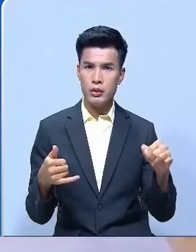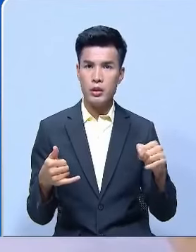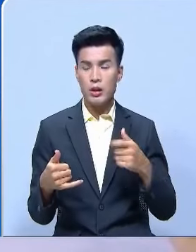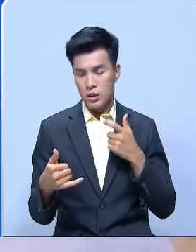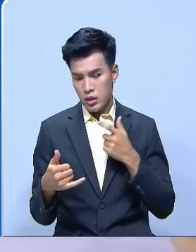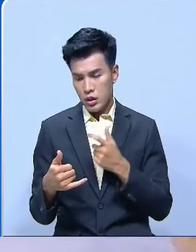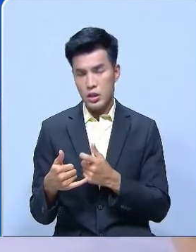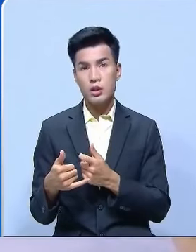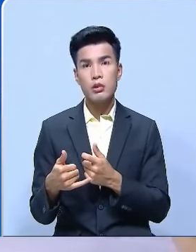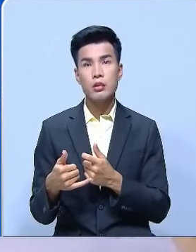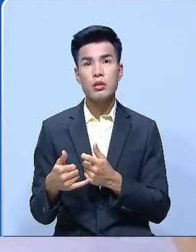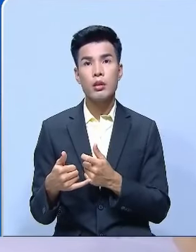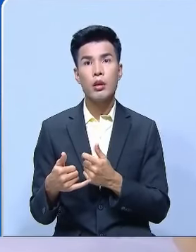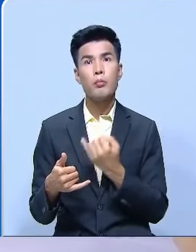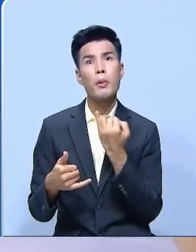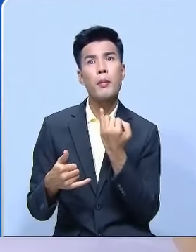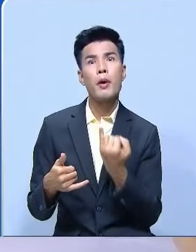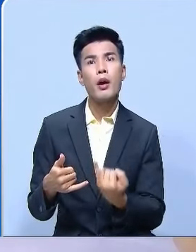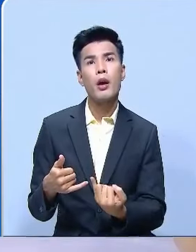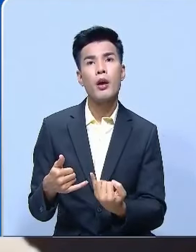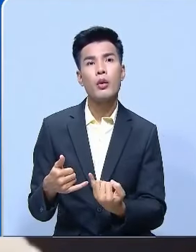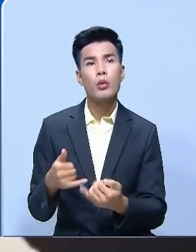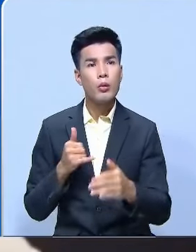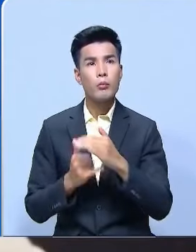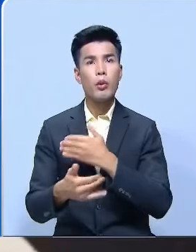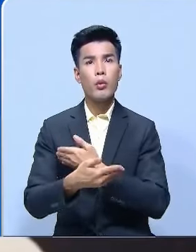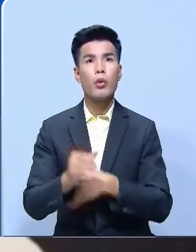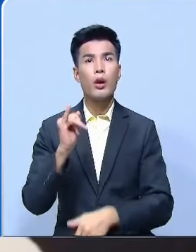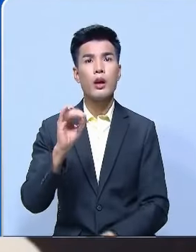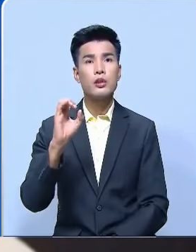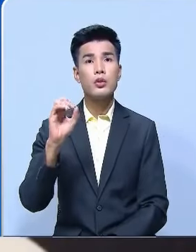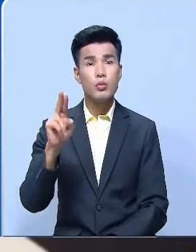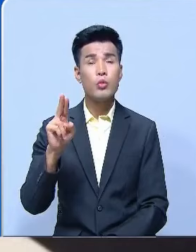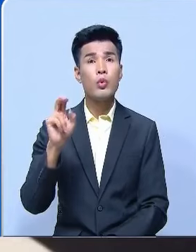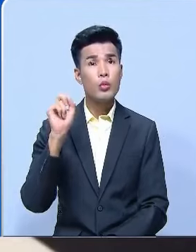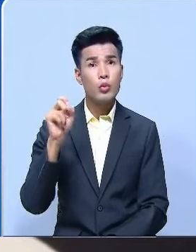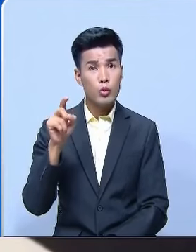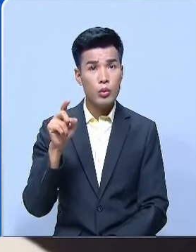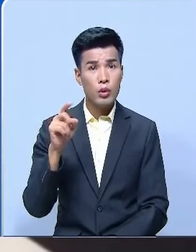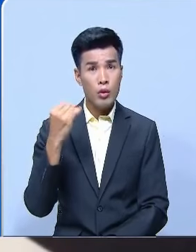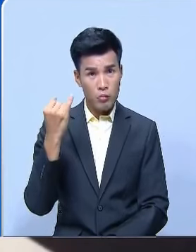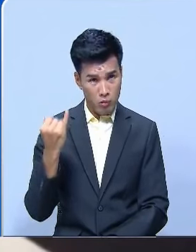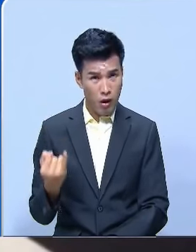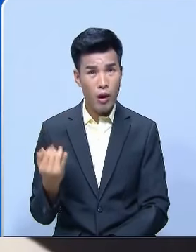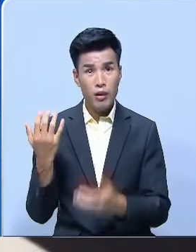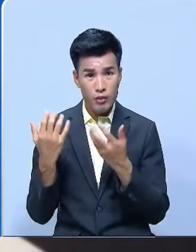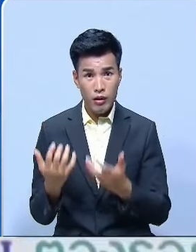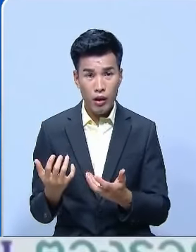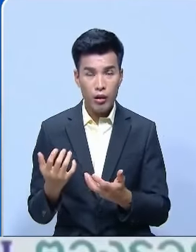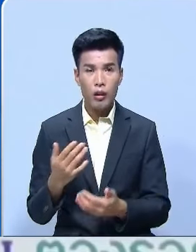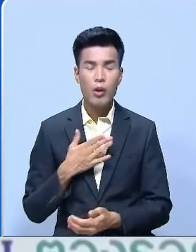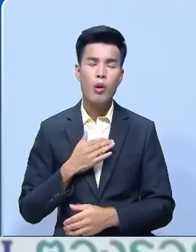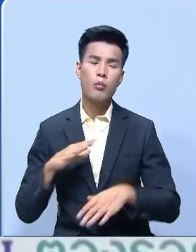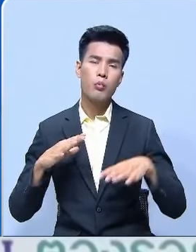แก้แพ้ให้เธอทำให้แพ้อย่างหนักต้องเข้า ICU เลยนะคุณผู้ชมนะการแพ้ยาเนี่ยบางคนแพ้หนักจริงๆนะคะแล้วเธอก็พักรักษ